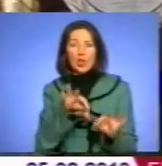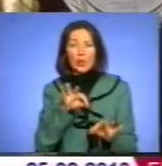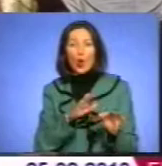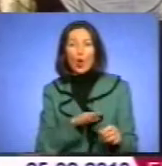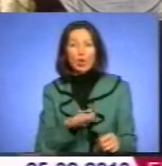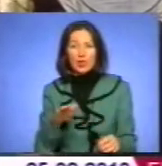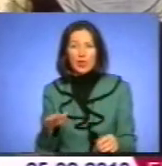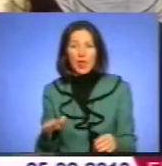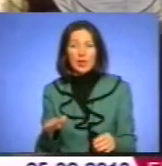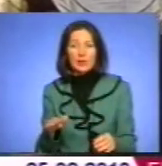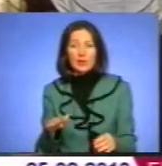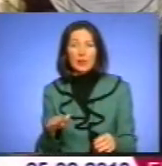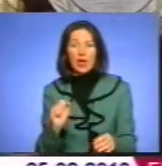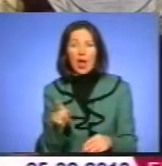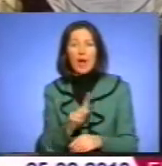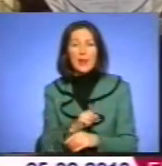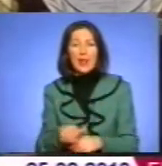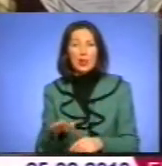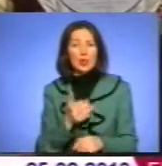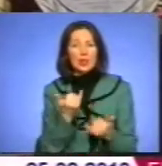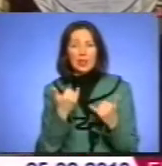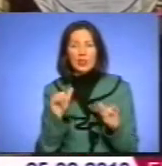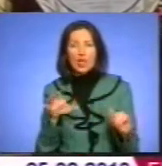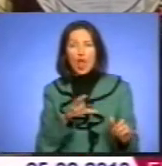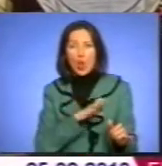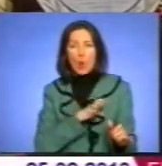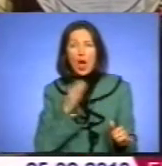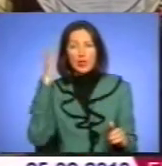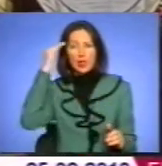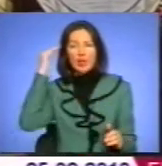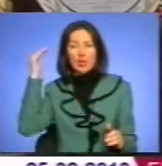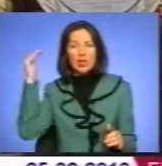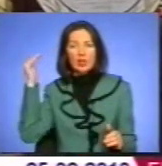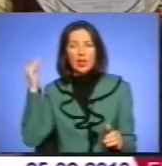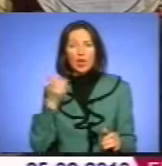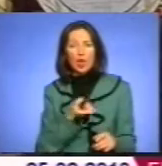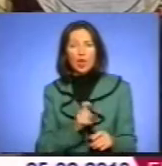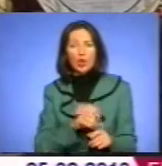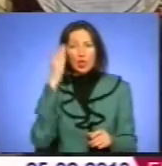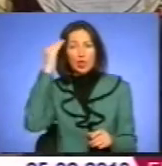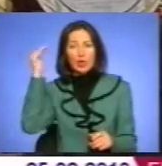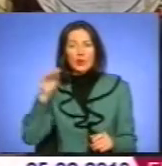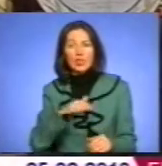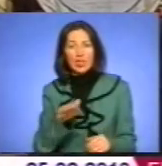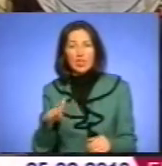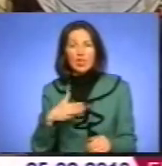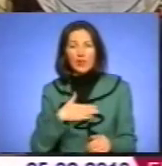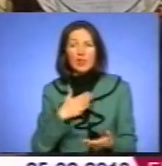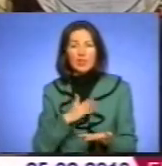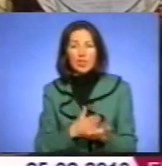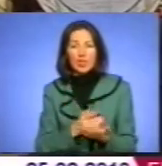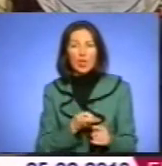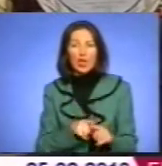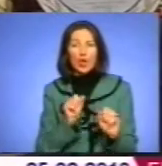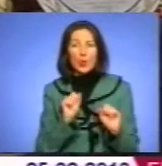дітей, а Тернопільщина надзвичайно багата на таланти. Дуже талановиті діти в нас є, які